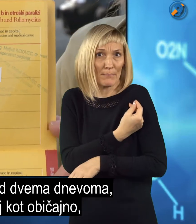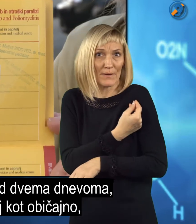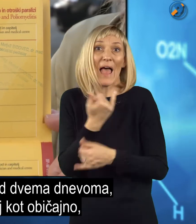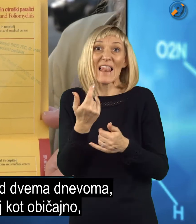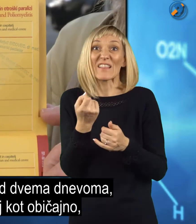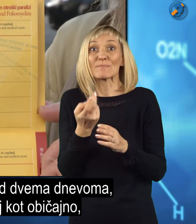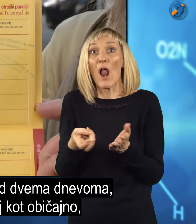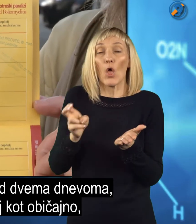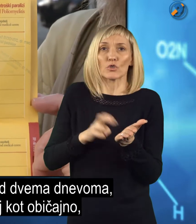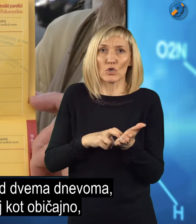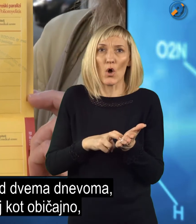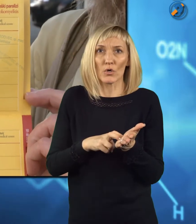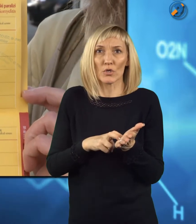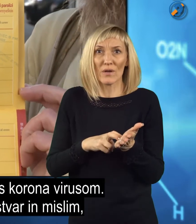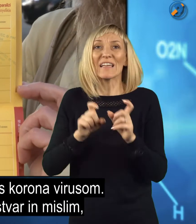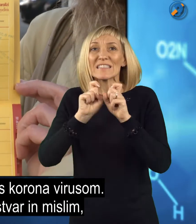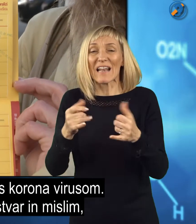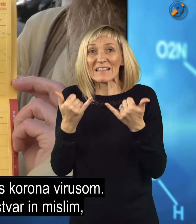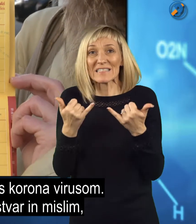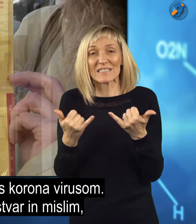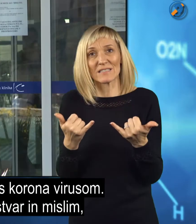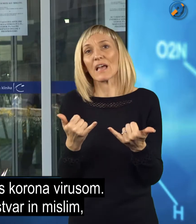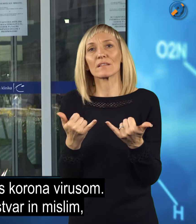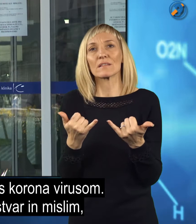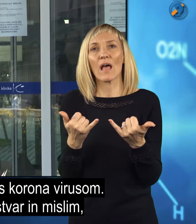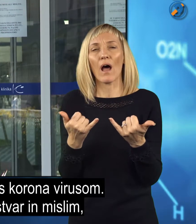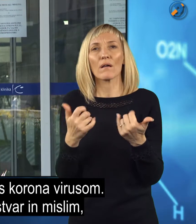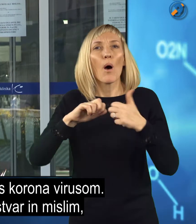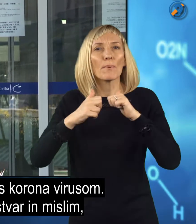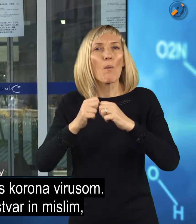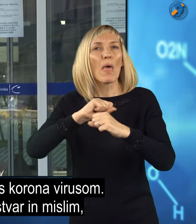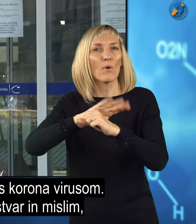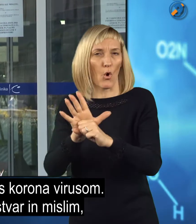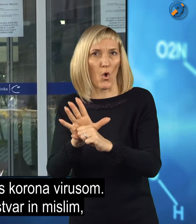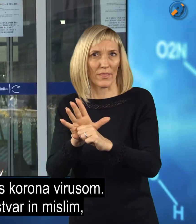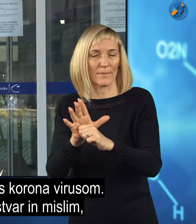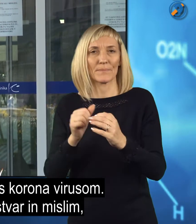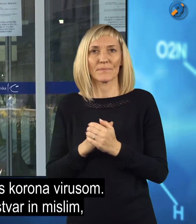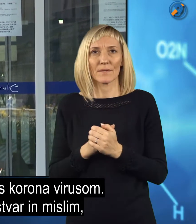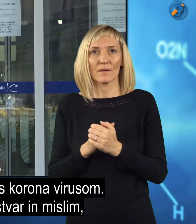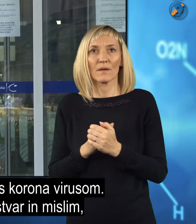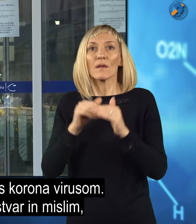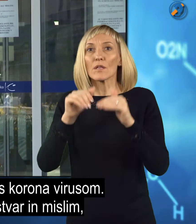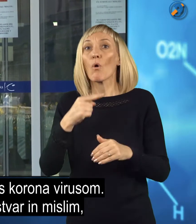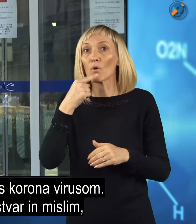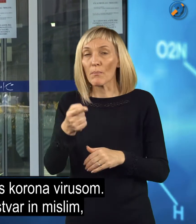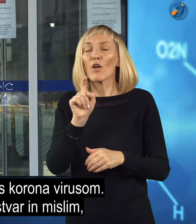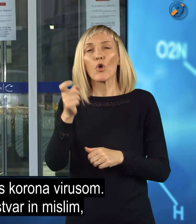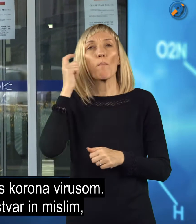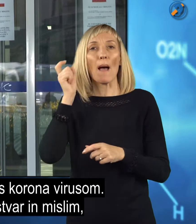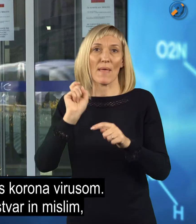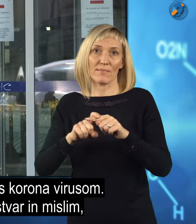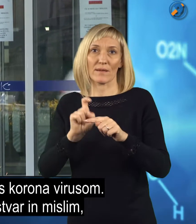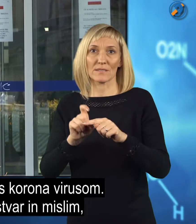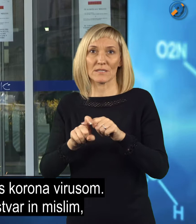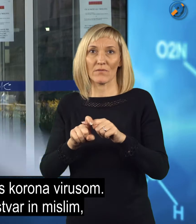malo hitreje letos kot običajno, prav zaradi teh težav s koronavirusi. Tudi zato, da povemo, da to pač je